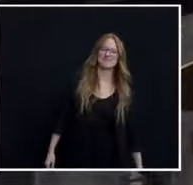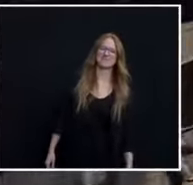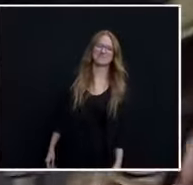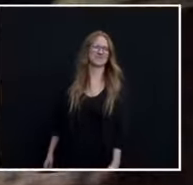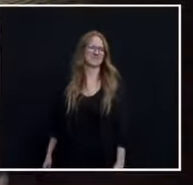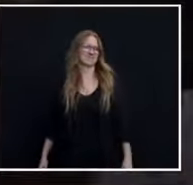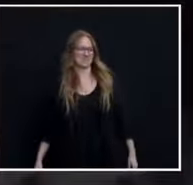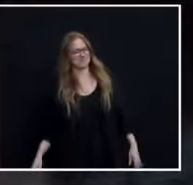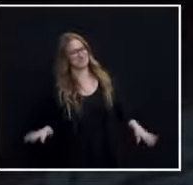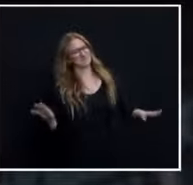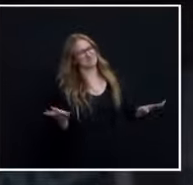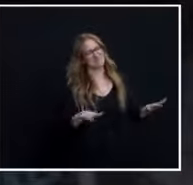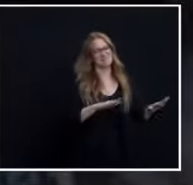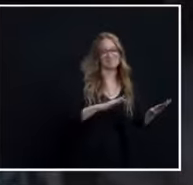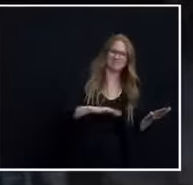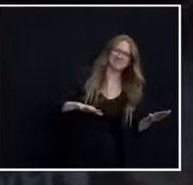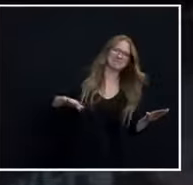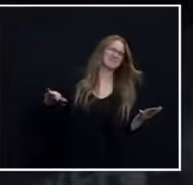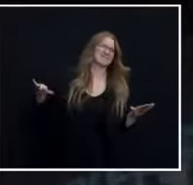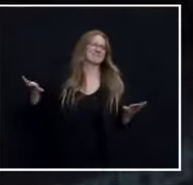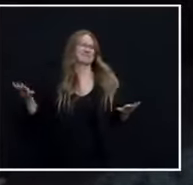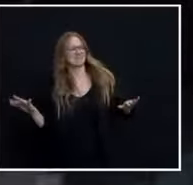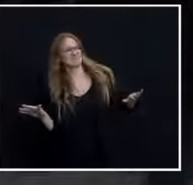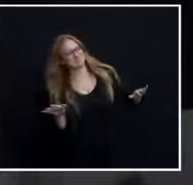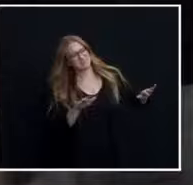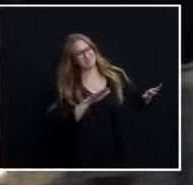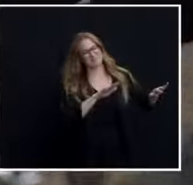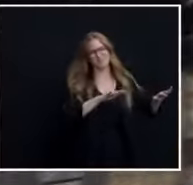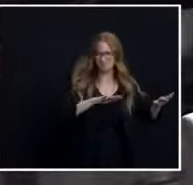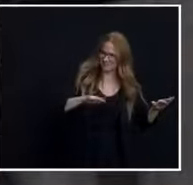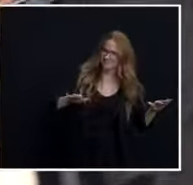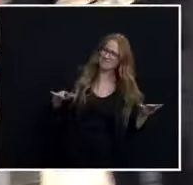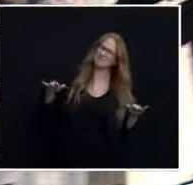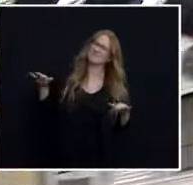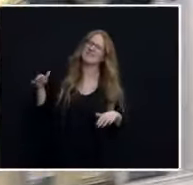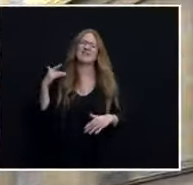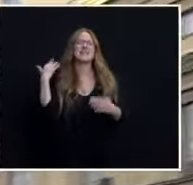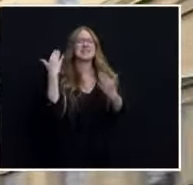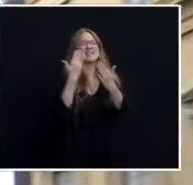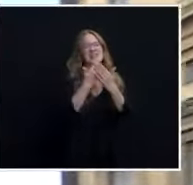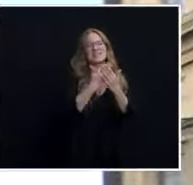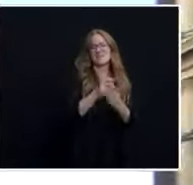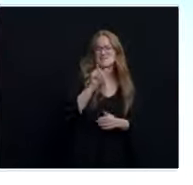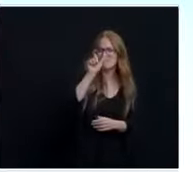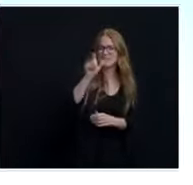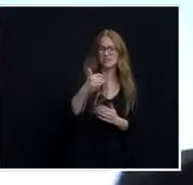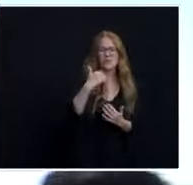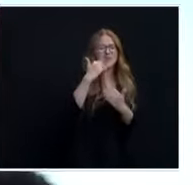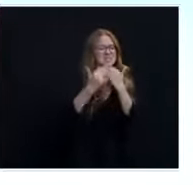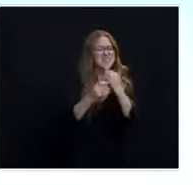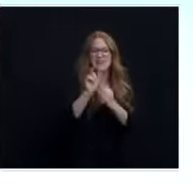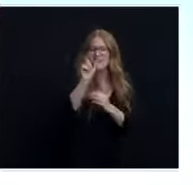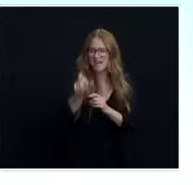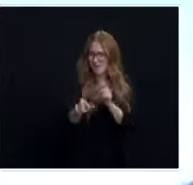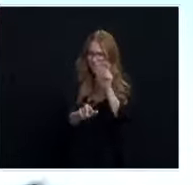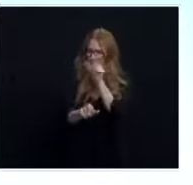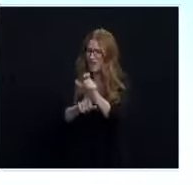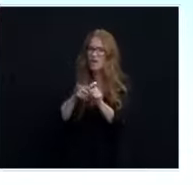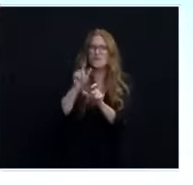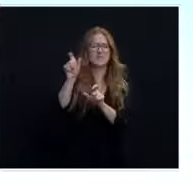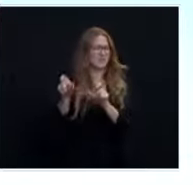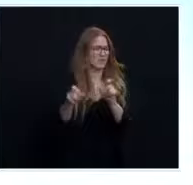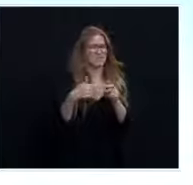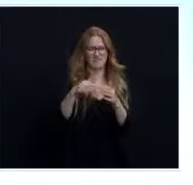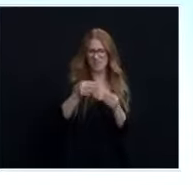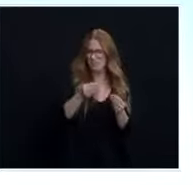Irgendwann hat irgendwann irgendwen verzeiht, dass irgendwann irgendwen verzeiht hat, dass die Stimme irgendwie gibt,